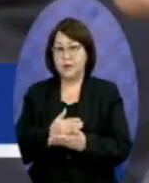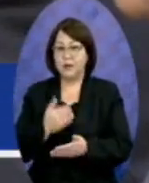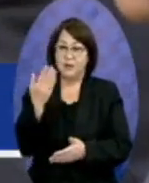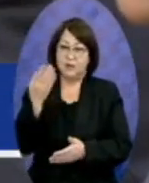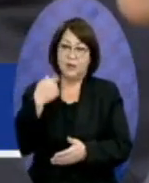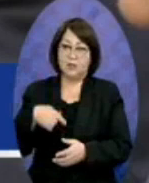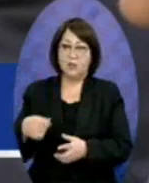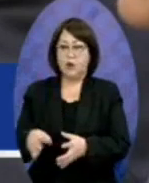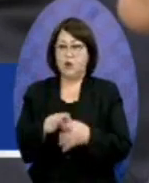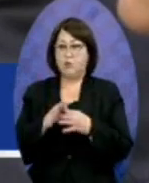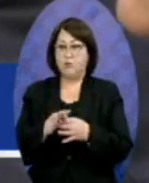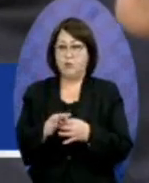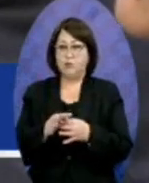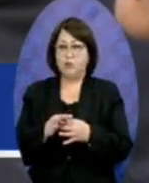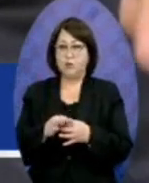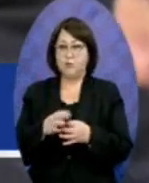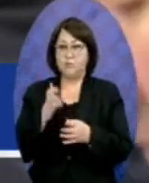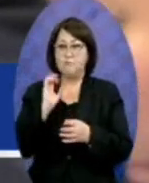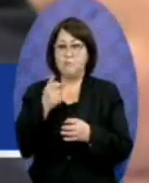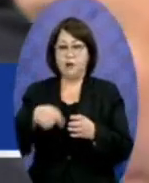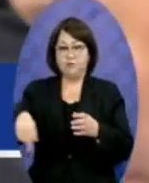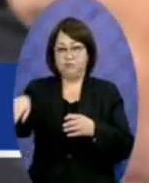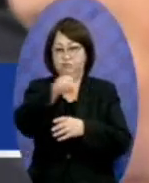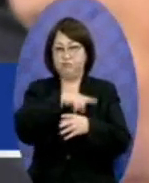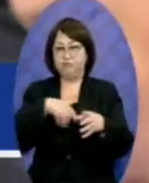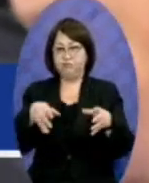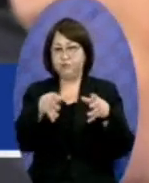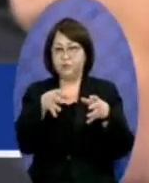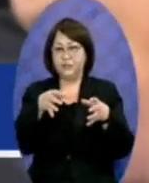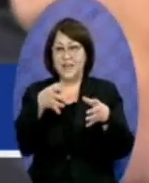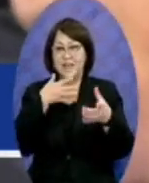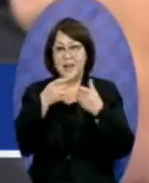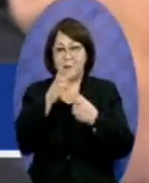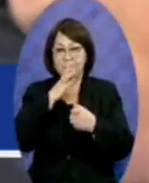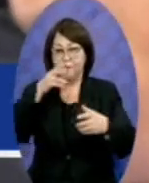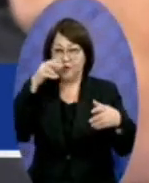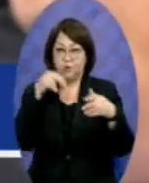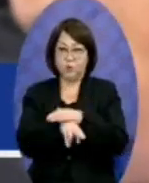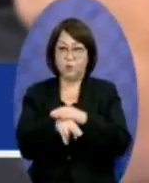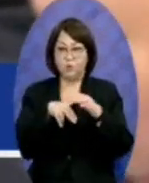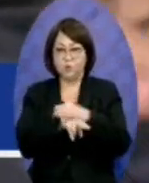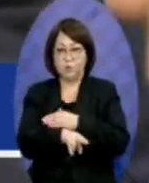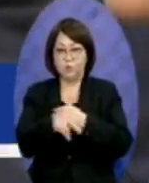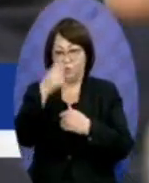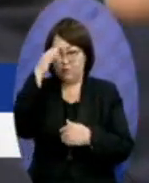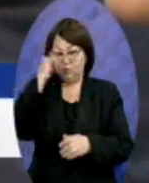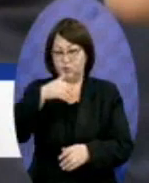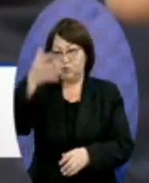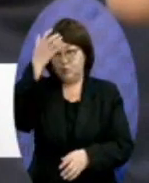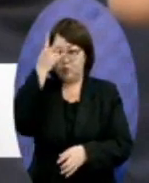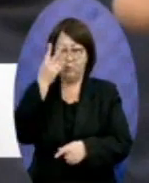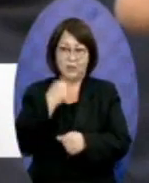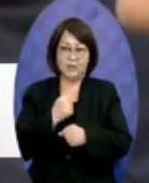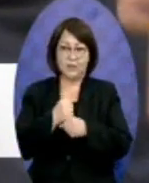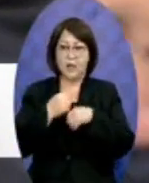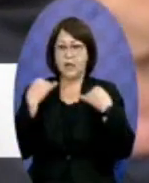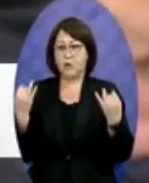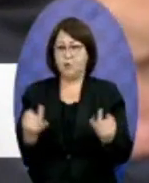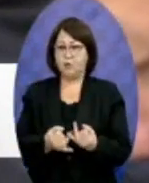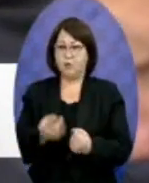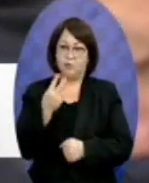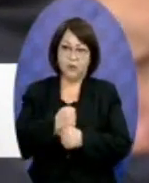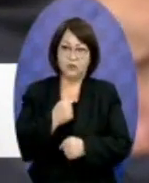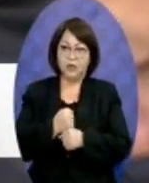холбоотой багийн нөхдүүдийн ч асуудал ярихаар бас зүгтчихнэ. Ийм байдлаар Монгол төрийн үйл ажиллагаа, улсын их хурлын үйл ажиллагаа